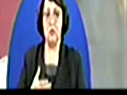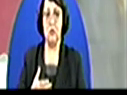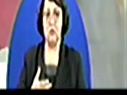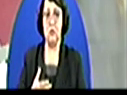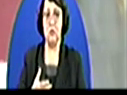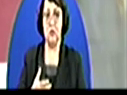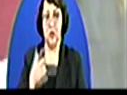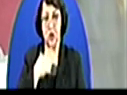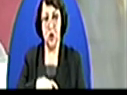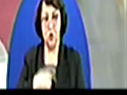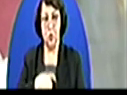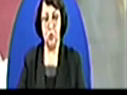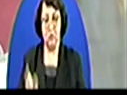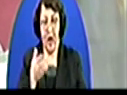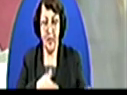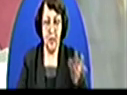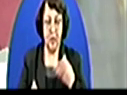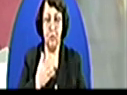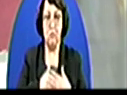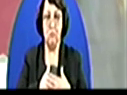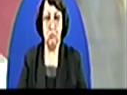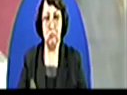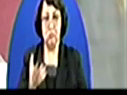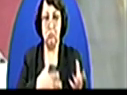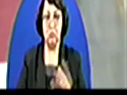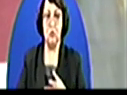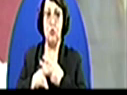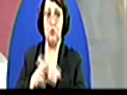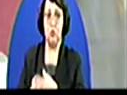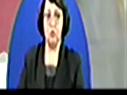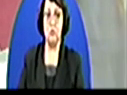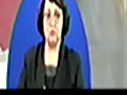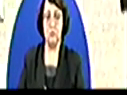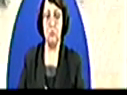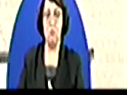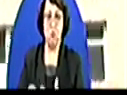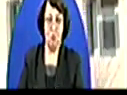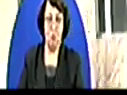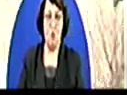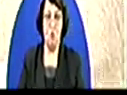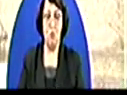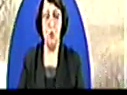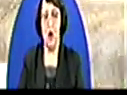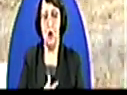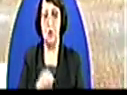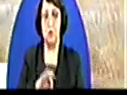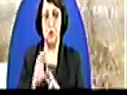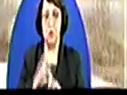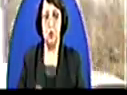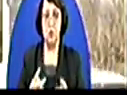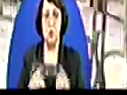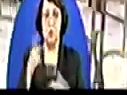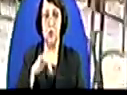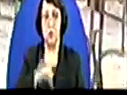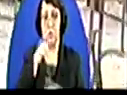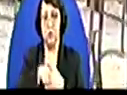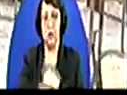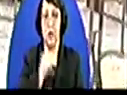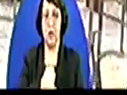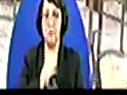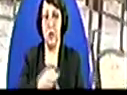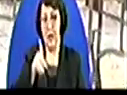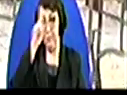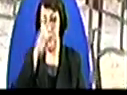гişүүдийн хан дунд ханддаг өрнүүлж лэнд тус болоосэй гэж хандивсэн юм аа. Халдвар төвчин судлалын үндэсний төвд ажиллаж байгаа эмч совилогч